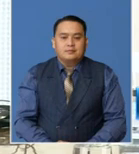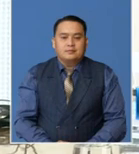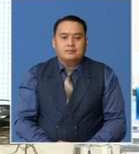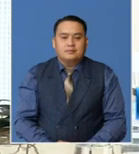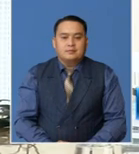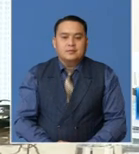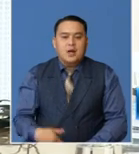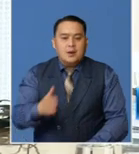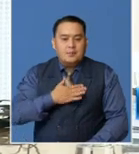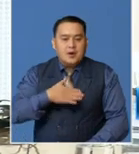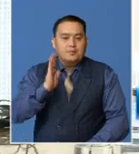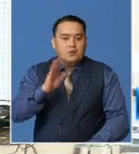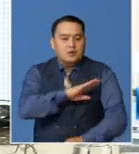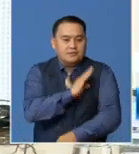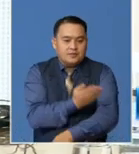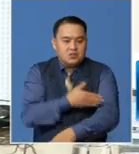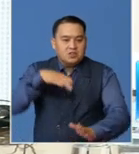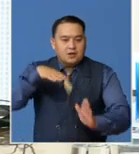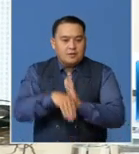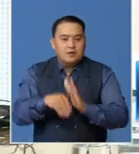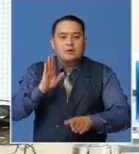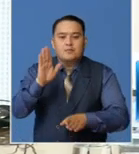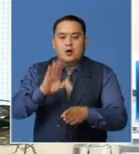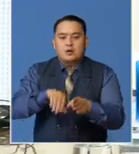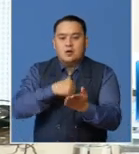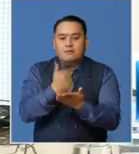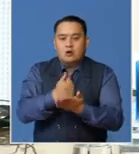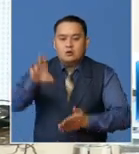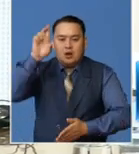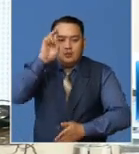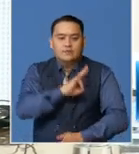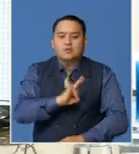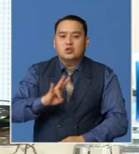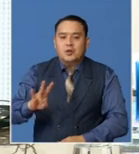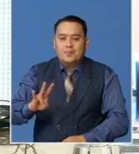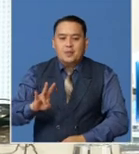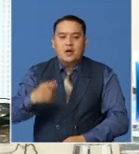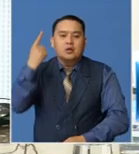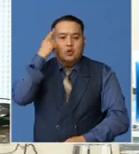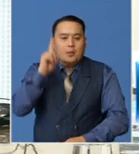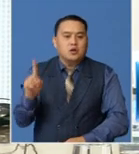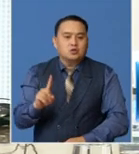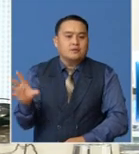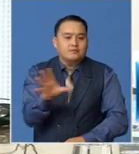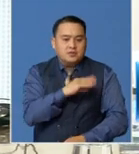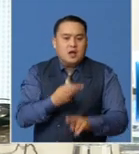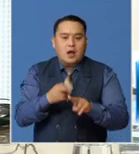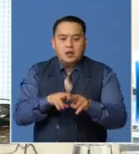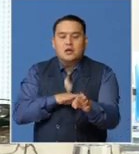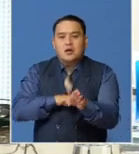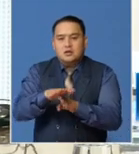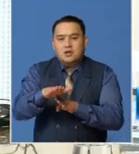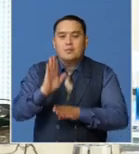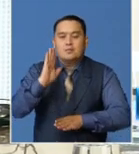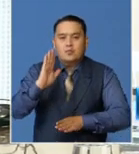мы будем прилагать все усилия в реализации послания озвученного главой государства думают все те критерии которые озвучил